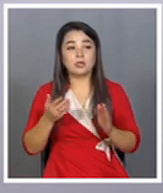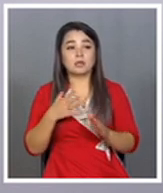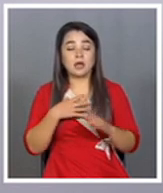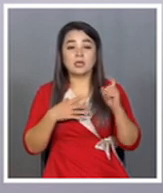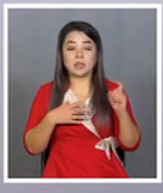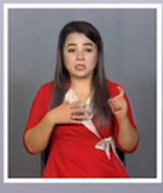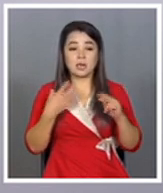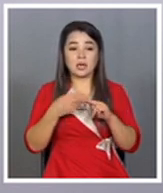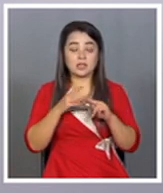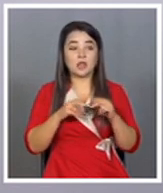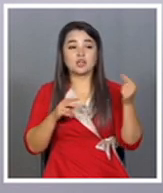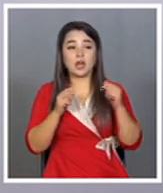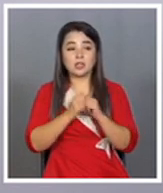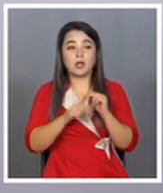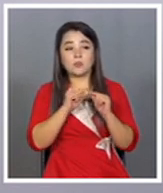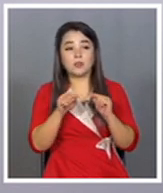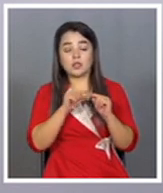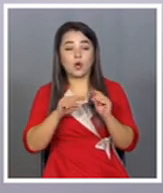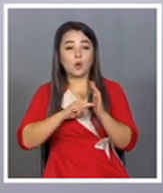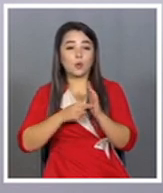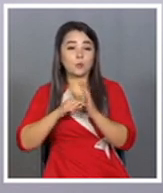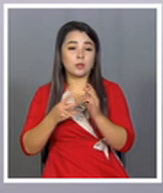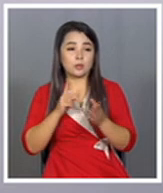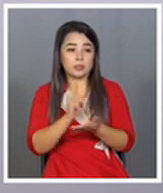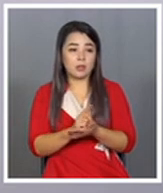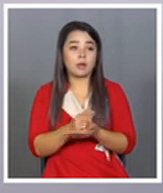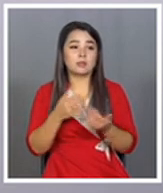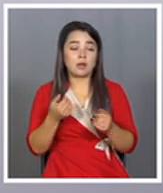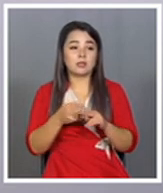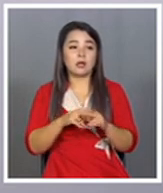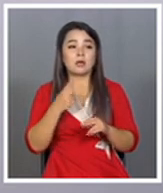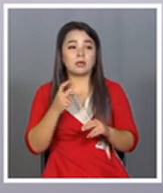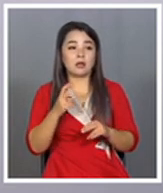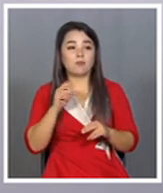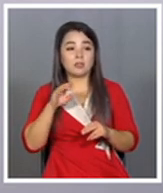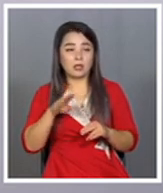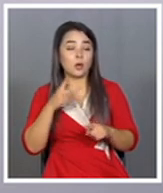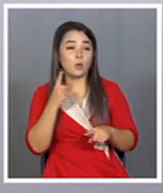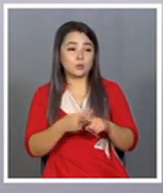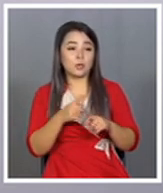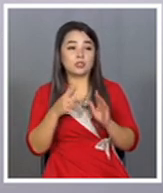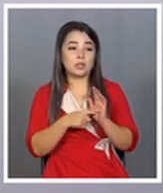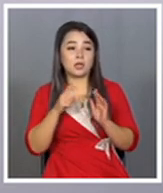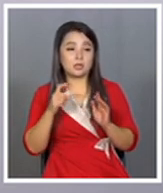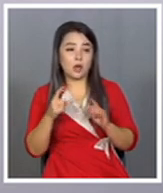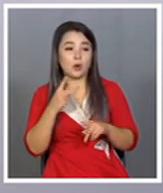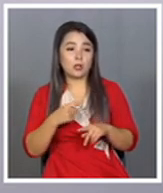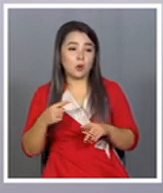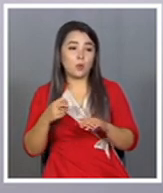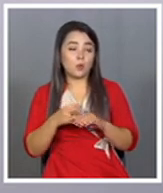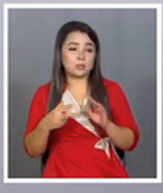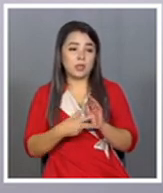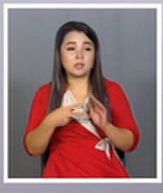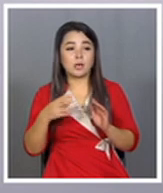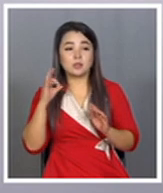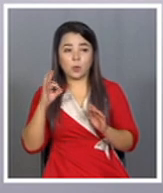X-ті ішіндегі әр мүшеге жеке-жеке көбейтеміз. Онда X квадрат қосылған 7X азайту 18